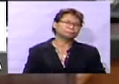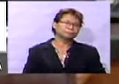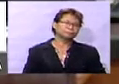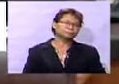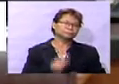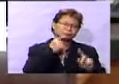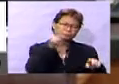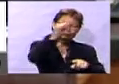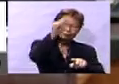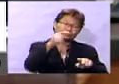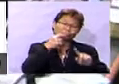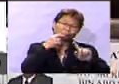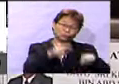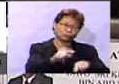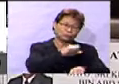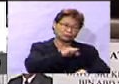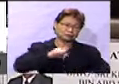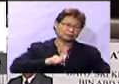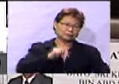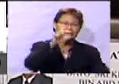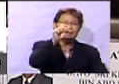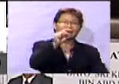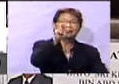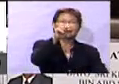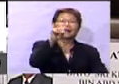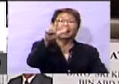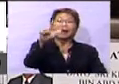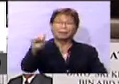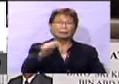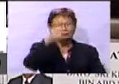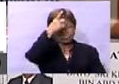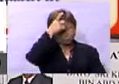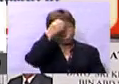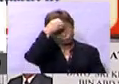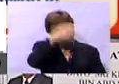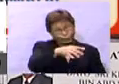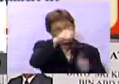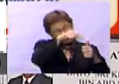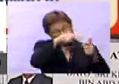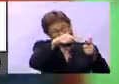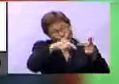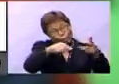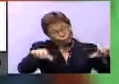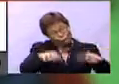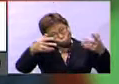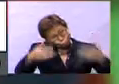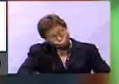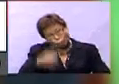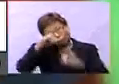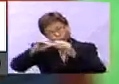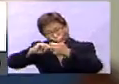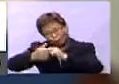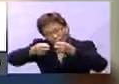Beliau menjawab soalan Senator Tan Sri S. Nala KS. Datuk Masir memaklumkan pelbagai langkah dilaksanakan dalam menangani